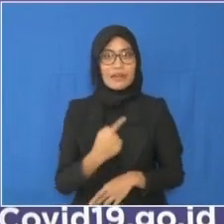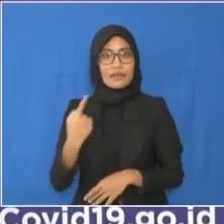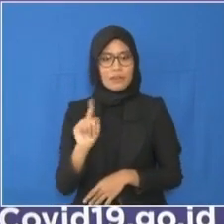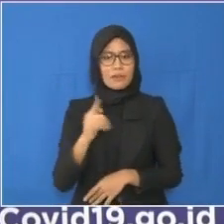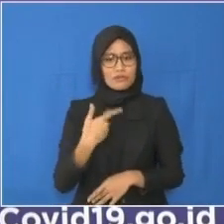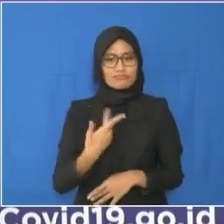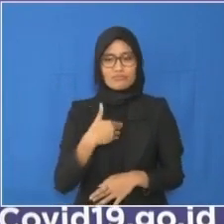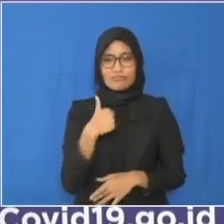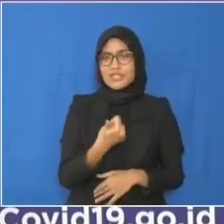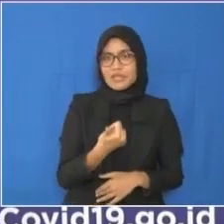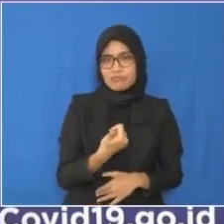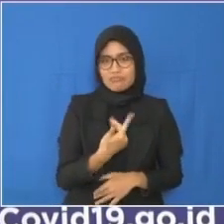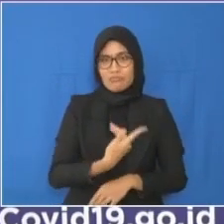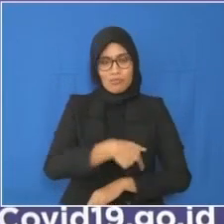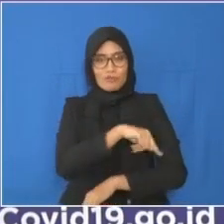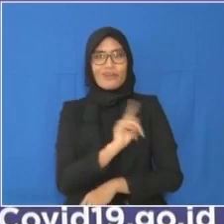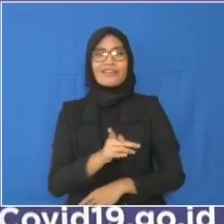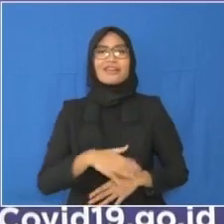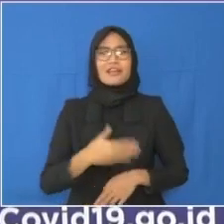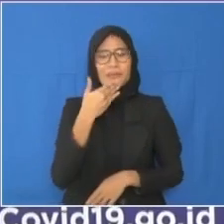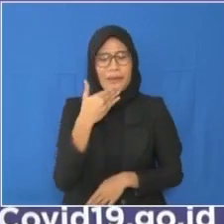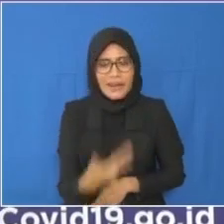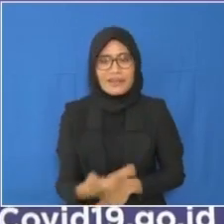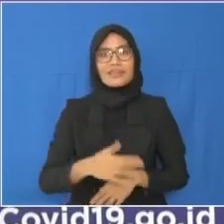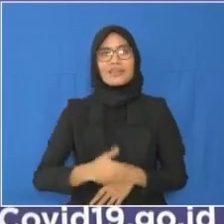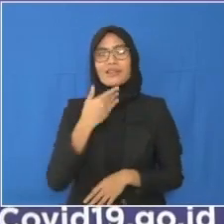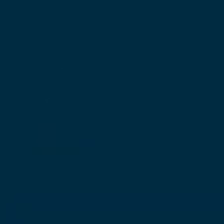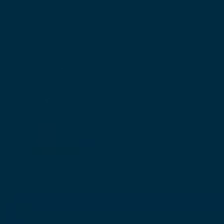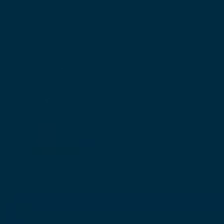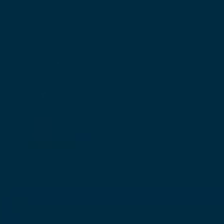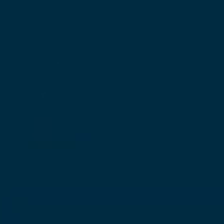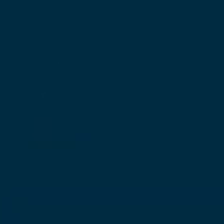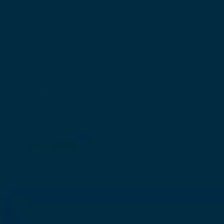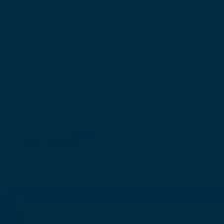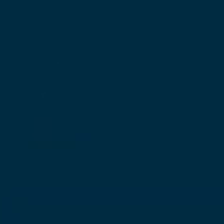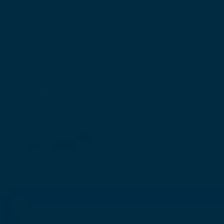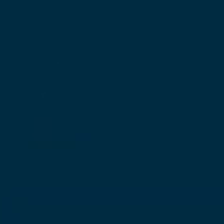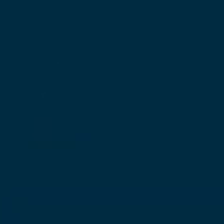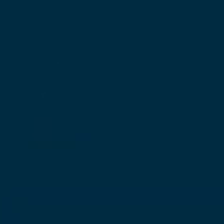pasti mampu menangani ini Terima kasih selamat sore